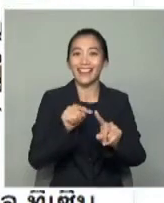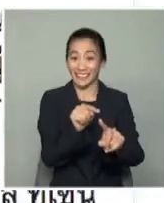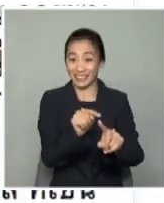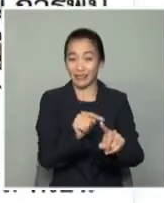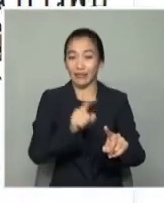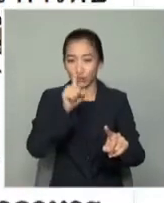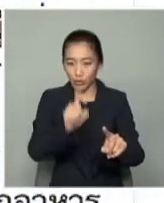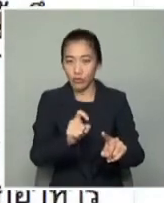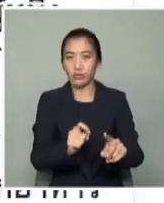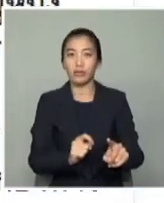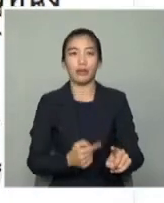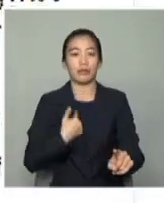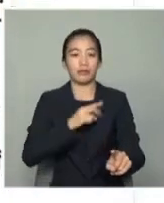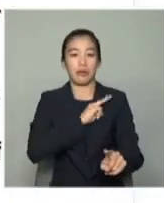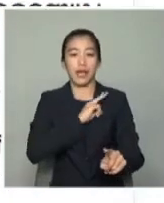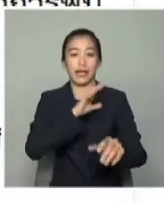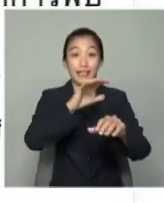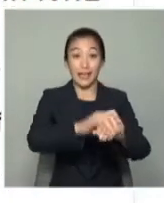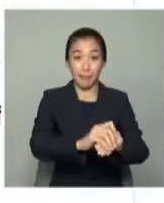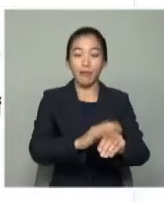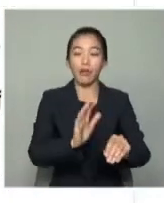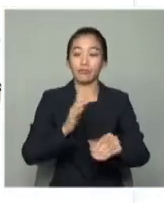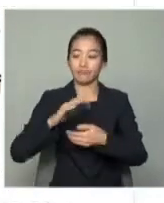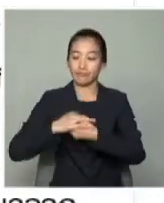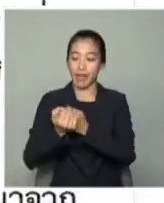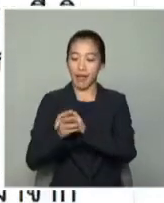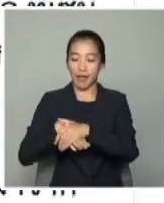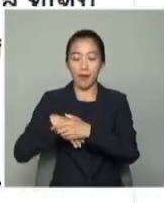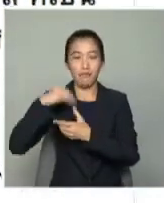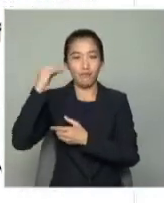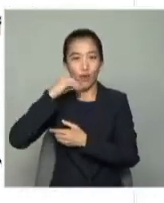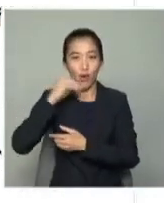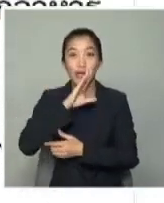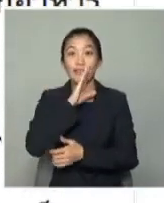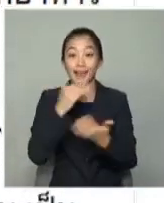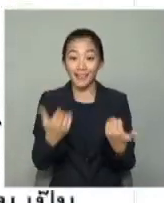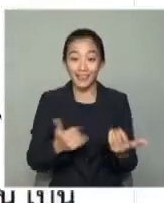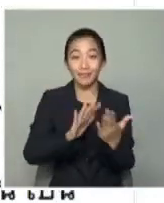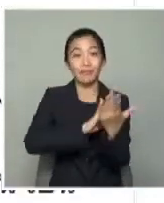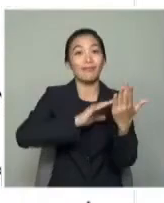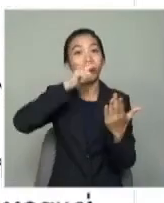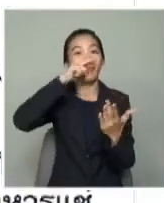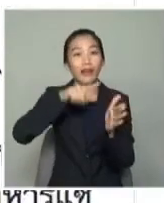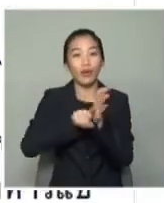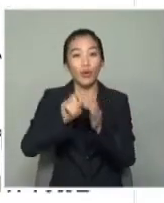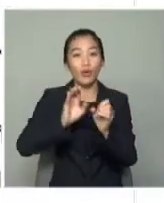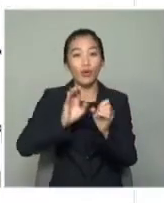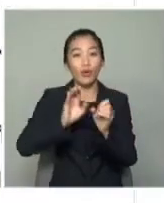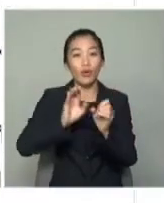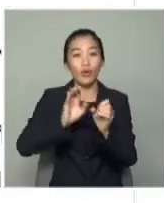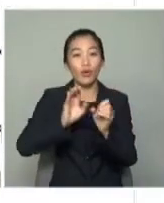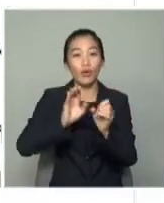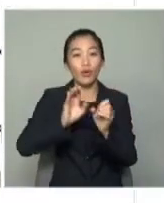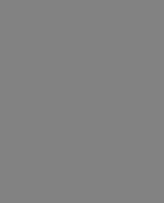สุขอนามัยถึงแม้ว่าจะไม่มีการระบาดของโควิด-19 ในประเทศไทยก็ตามค่ะ ค่ะ